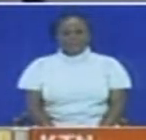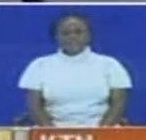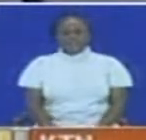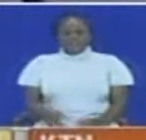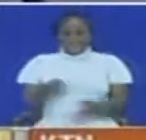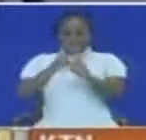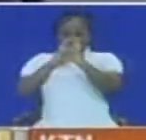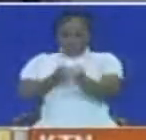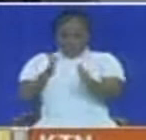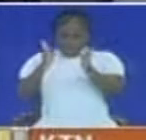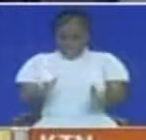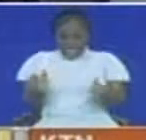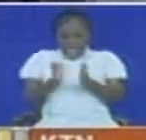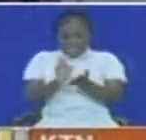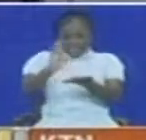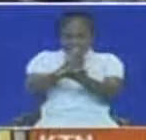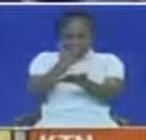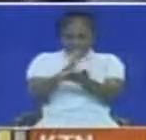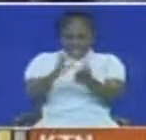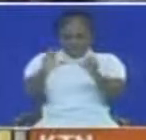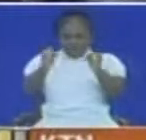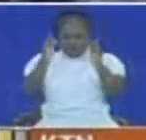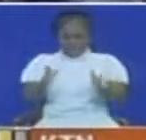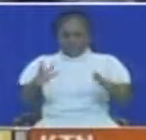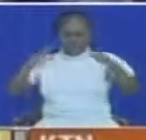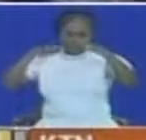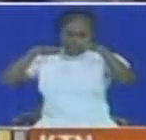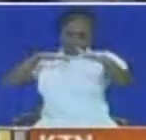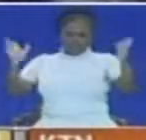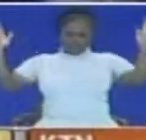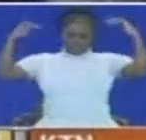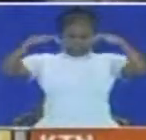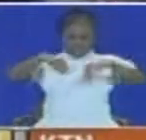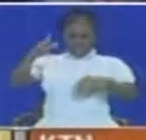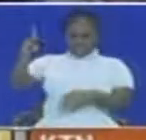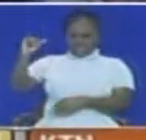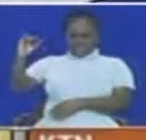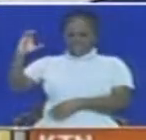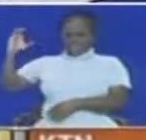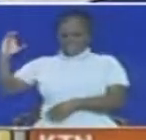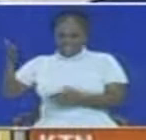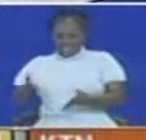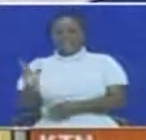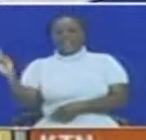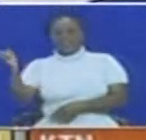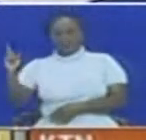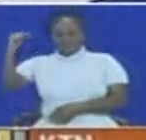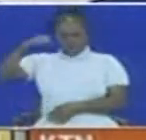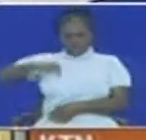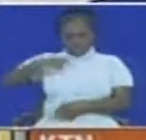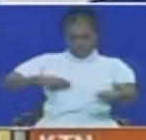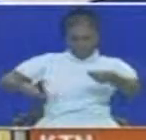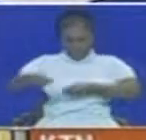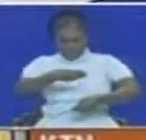Wanahabari na washikadau katika sekta ya habari nchini walikongamana katika jumba la mikutano la KICC hapa jijini leo